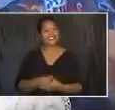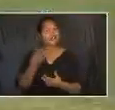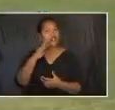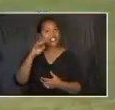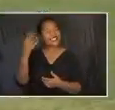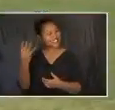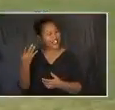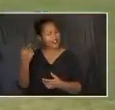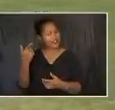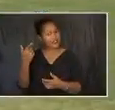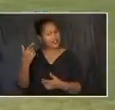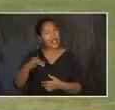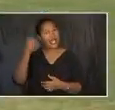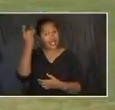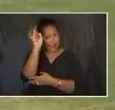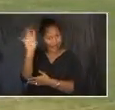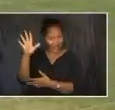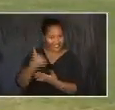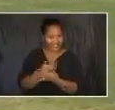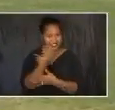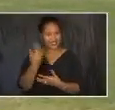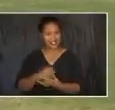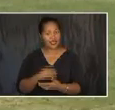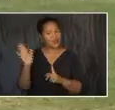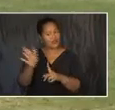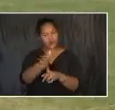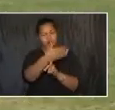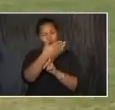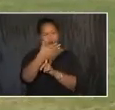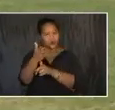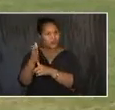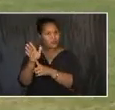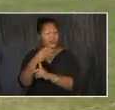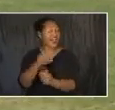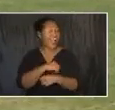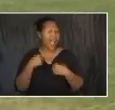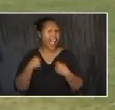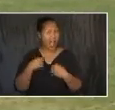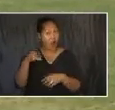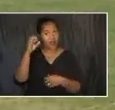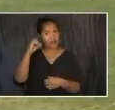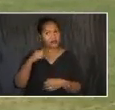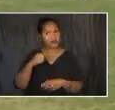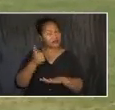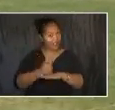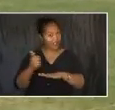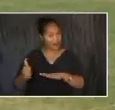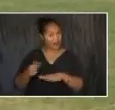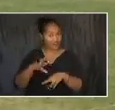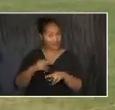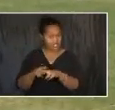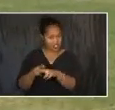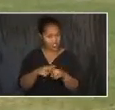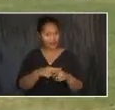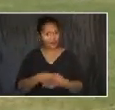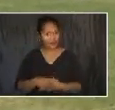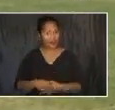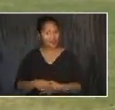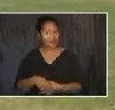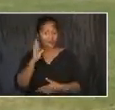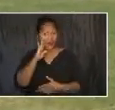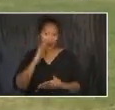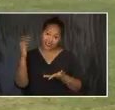tunga lala nan rotini te dembo tunga kana rotini ni nonta mati ni tolo mani ya erra na barau tanto tele tunga